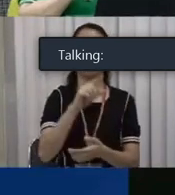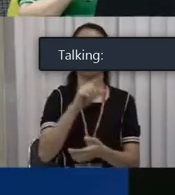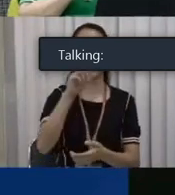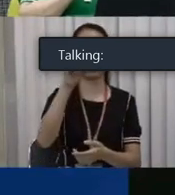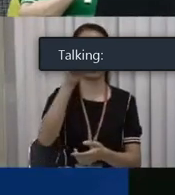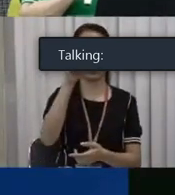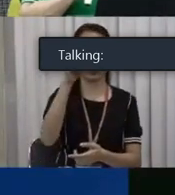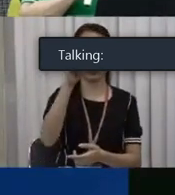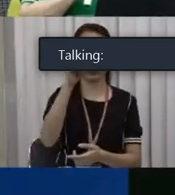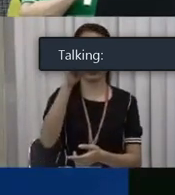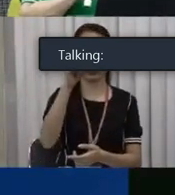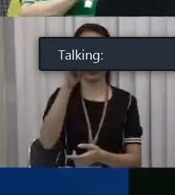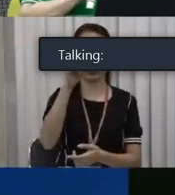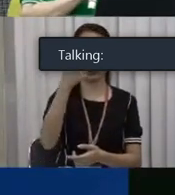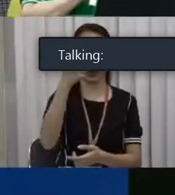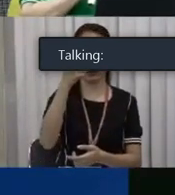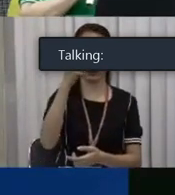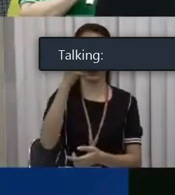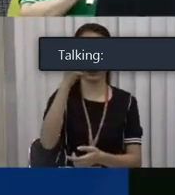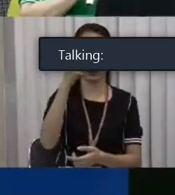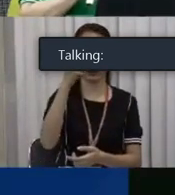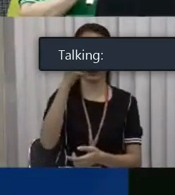of 10%.